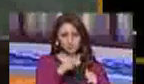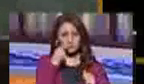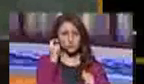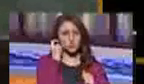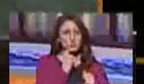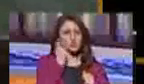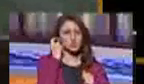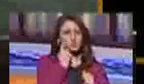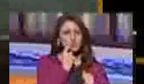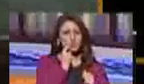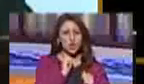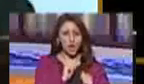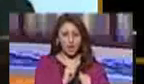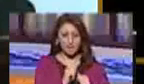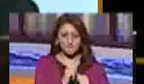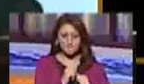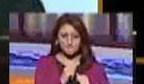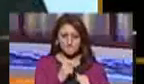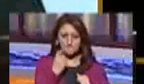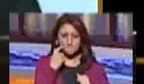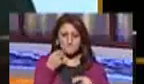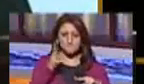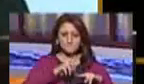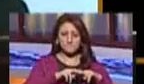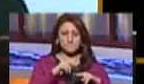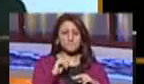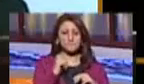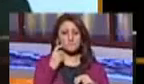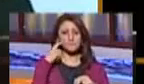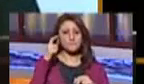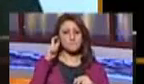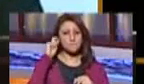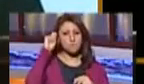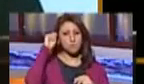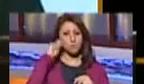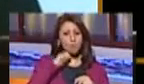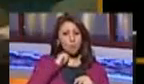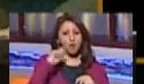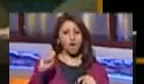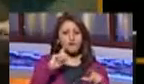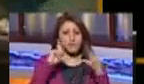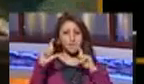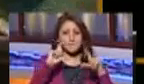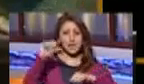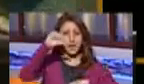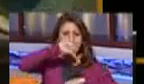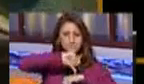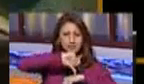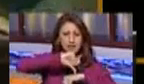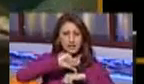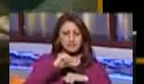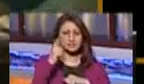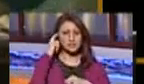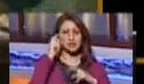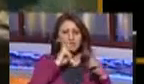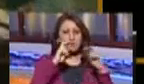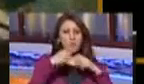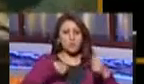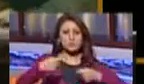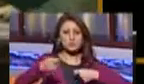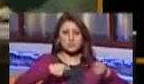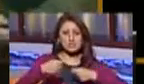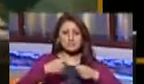هشام قنديل رئيس الوزراء طالب الدكتور هشام رامز محافظ البنك المركزي بضرورة التواصل مع المستثمرين